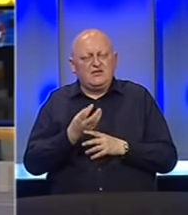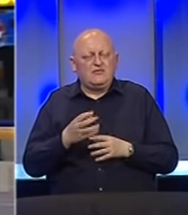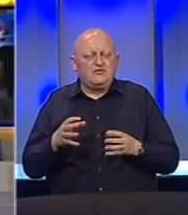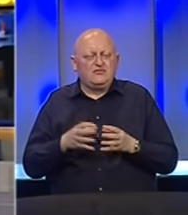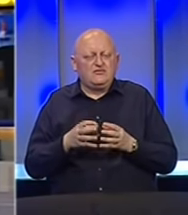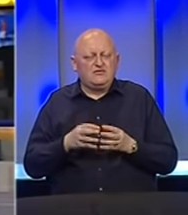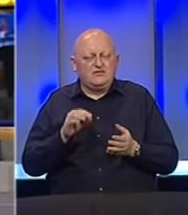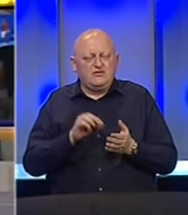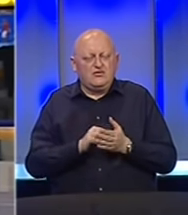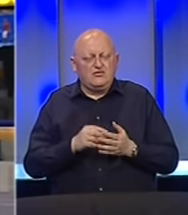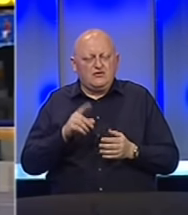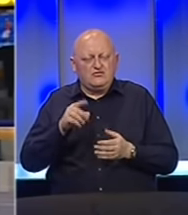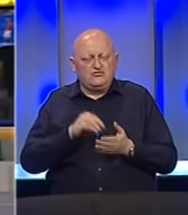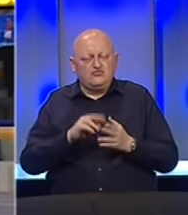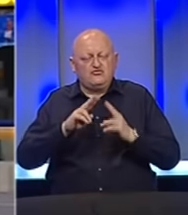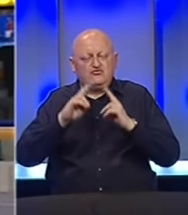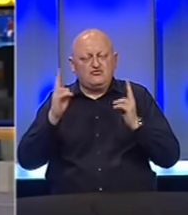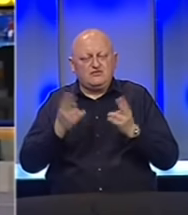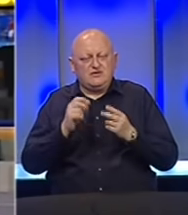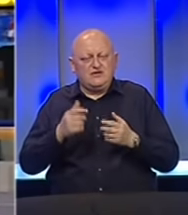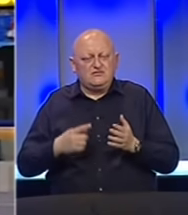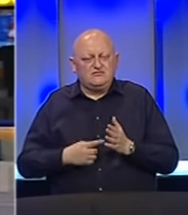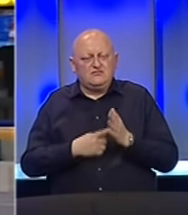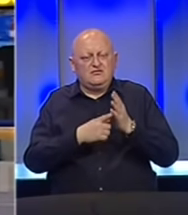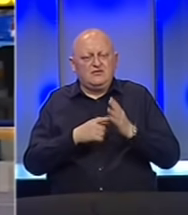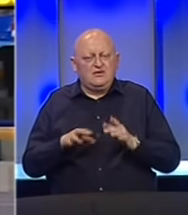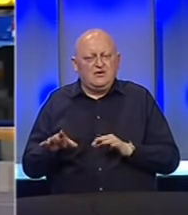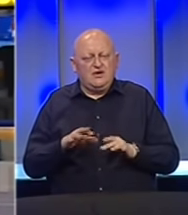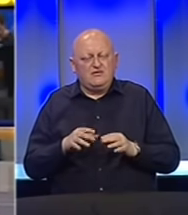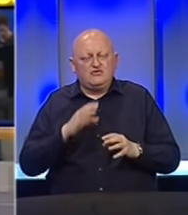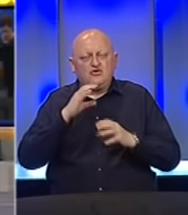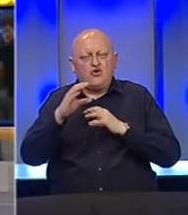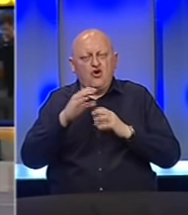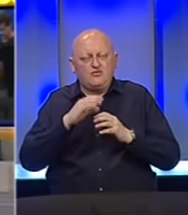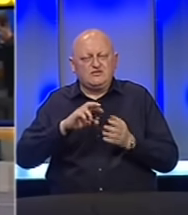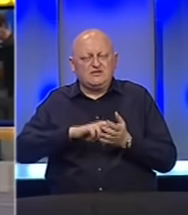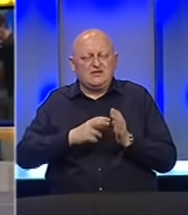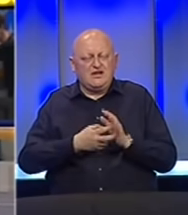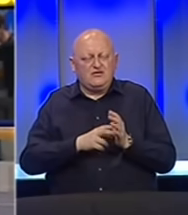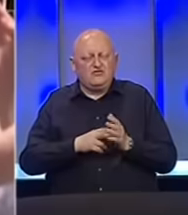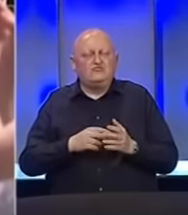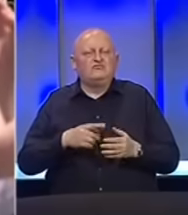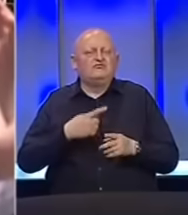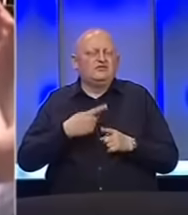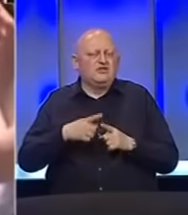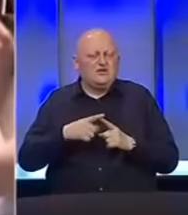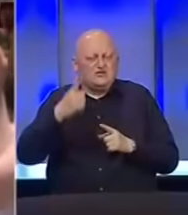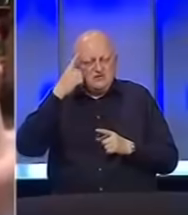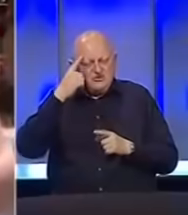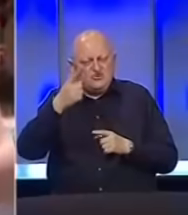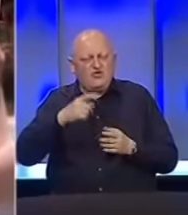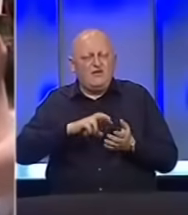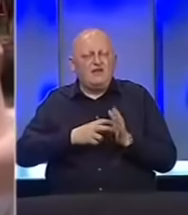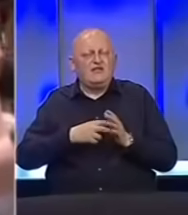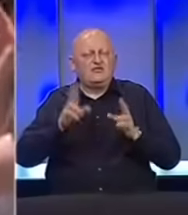društva. Cilj obilježavanja ovog datuma u svijetu jeste afirmacija informacijono-komunikacijonih tehnologija s obzirom na značaj koji ove